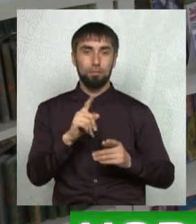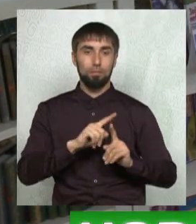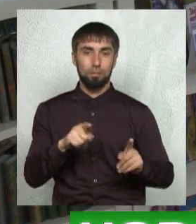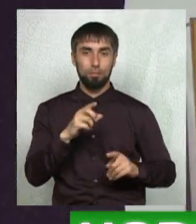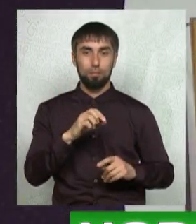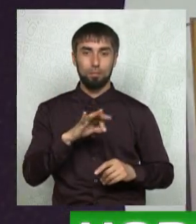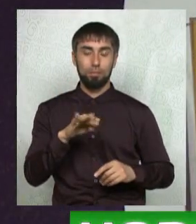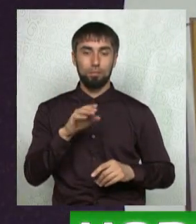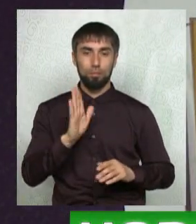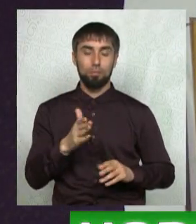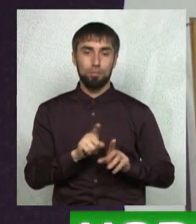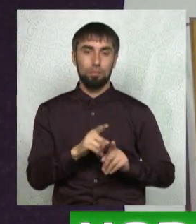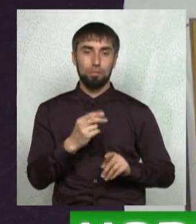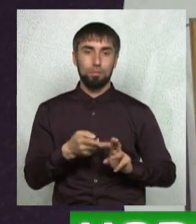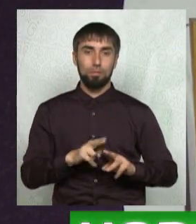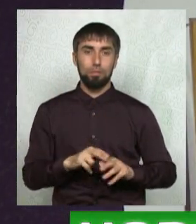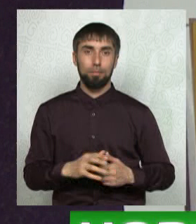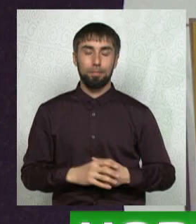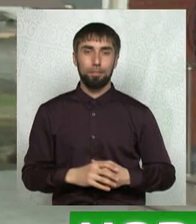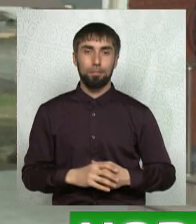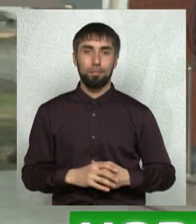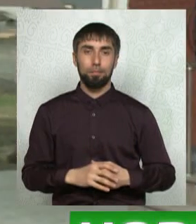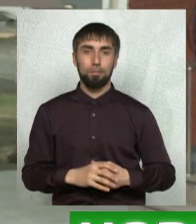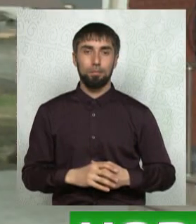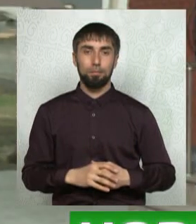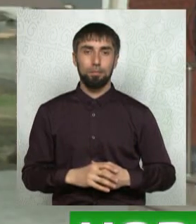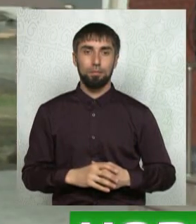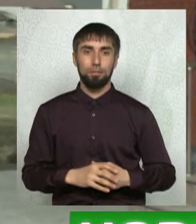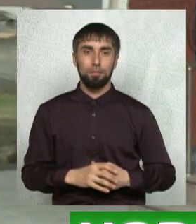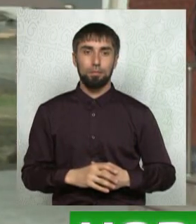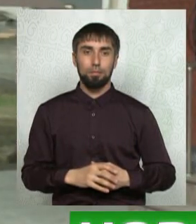апгрейд существенно повлияет на это. Дана Плиева, Рамзан Зурабов, Новости 24.